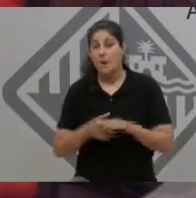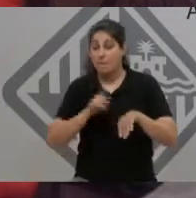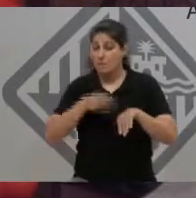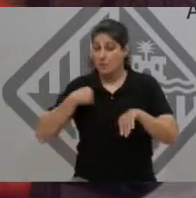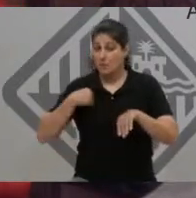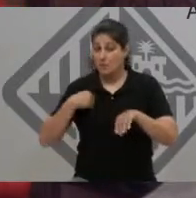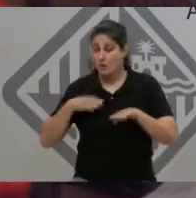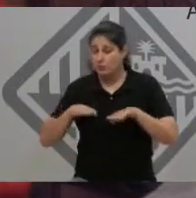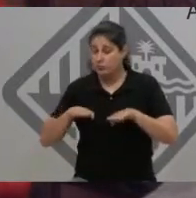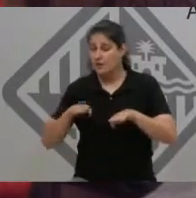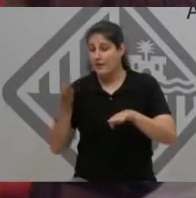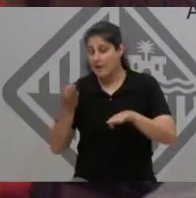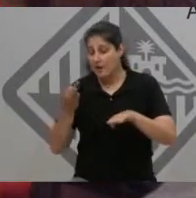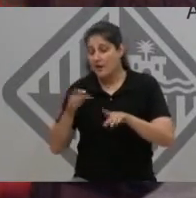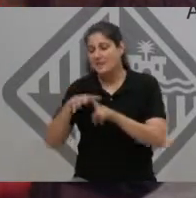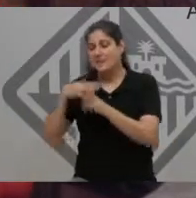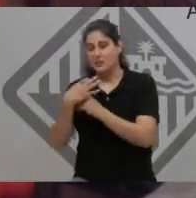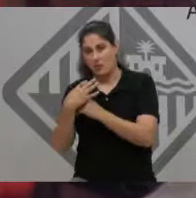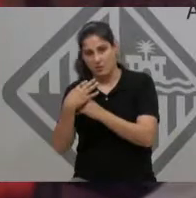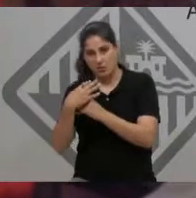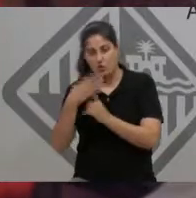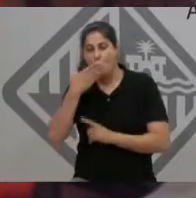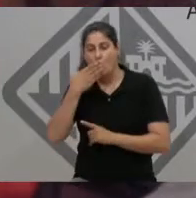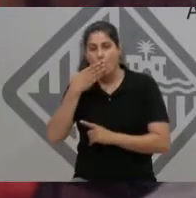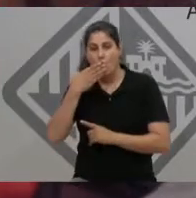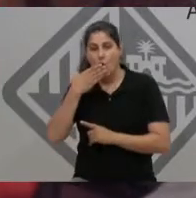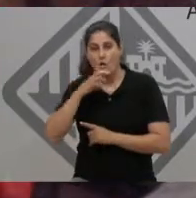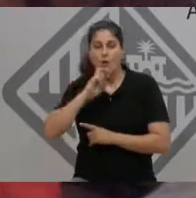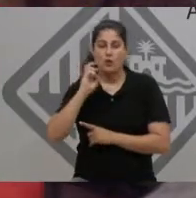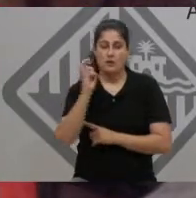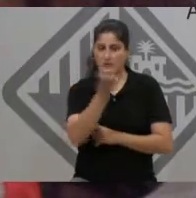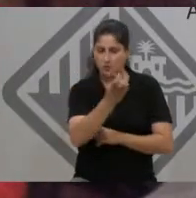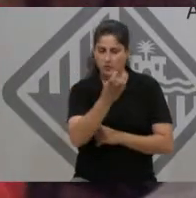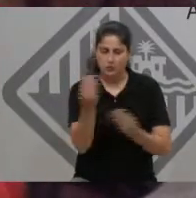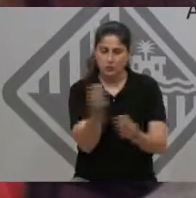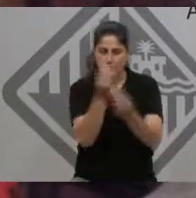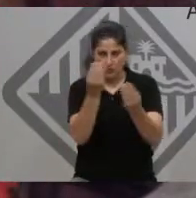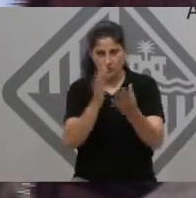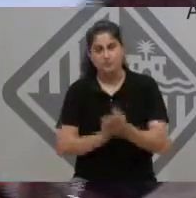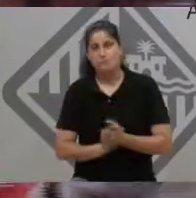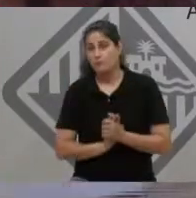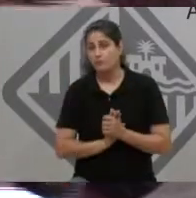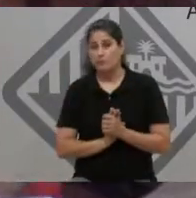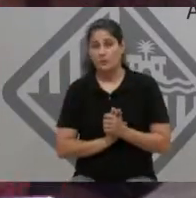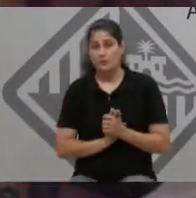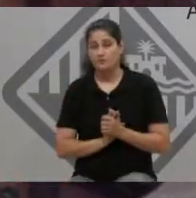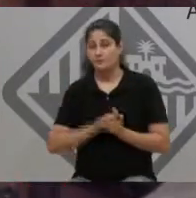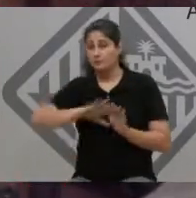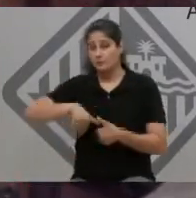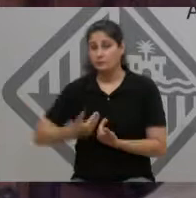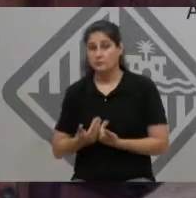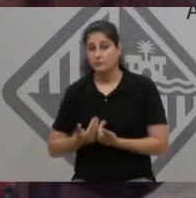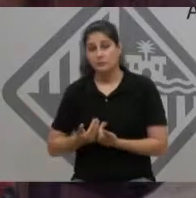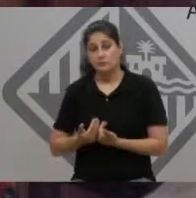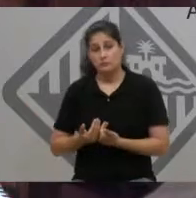que fem és millorar les condicions de les 11 escoletes restants. I bé, i la darrera és